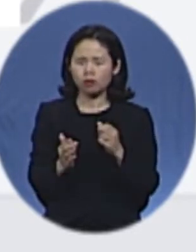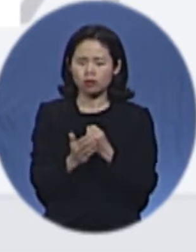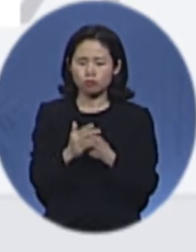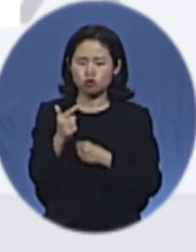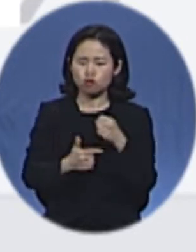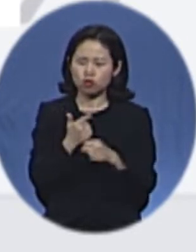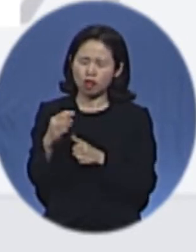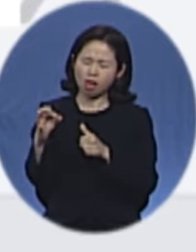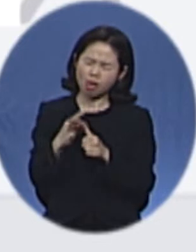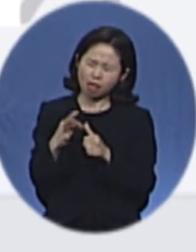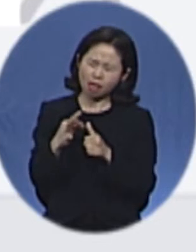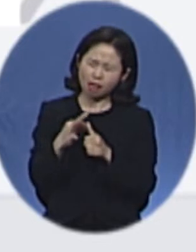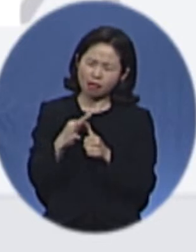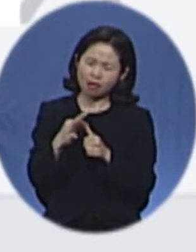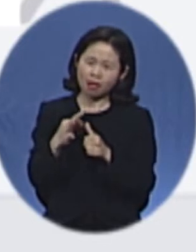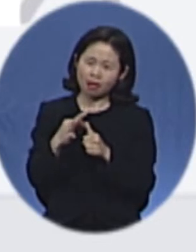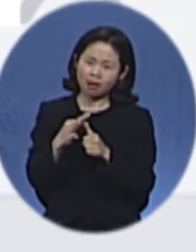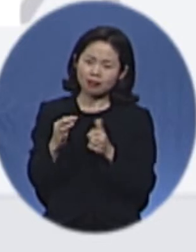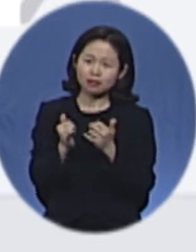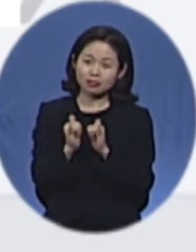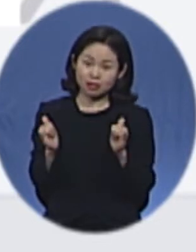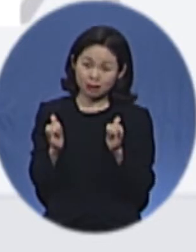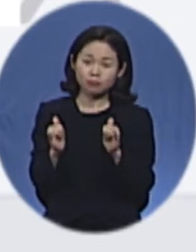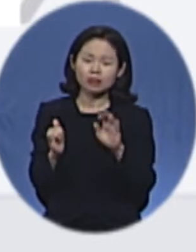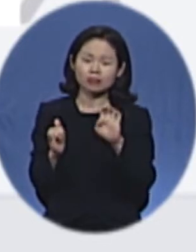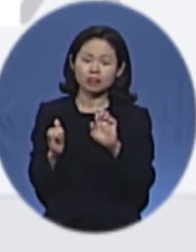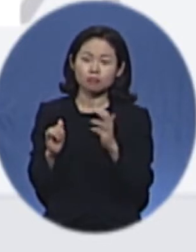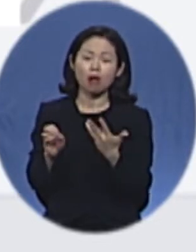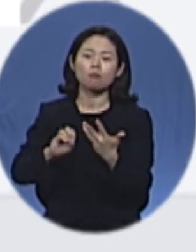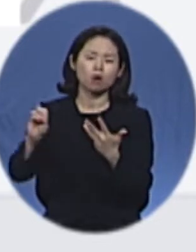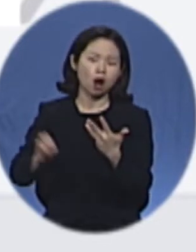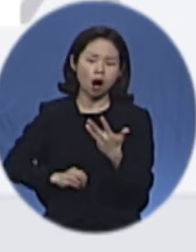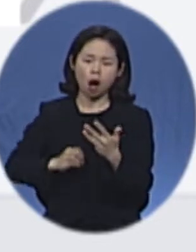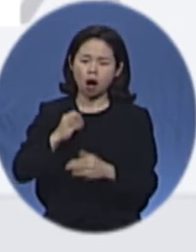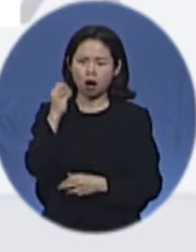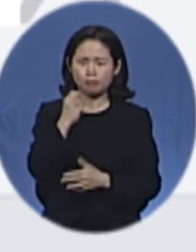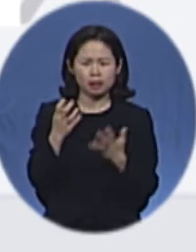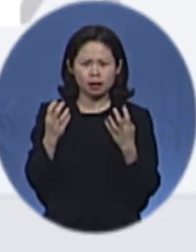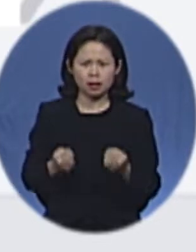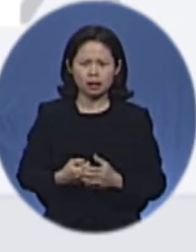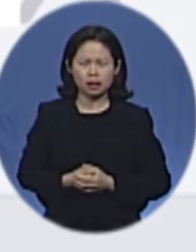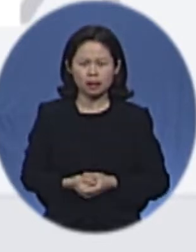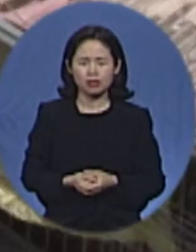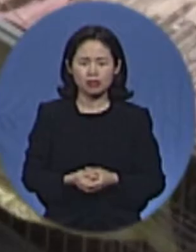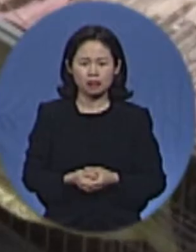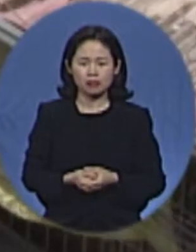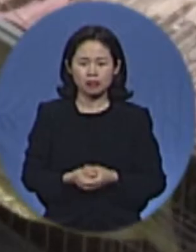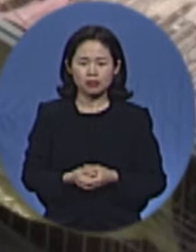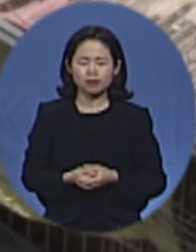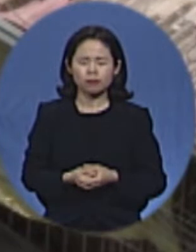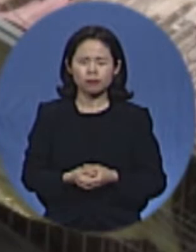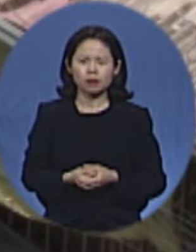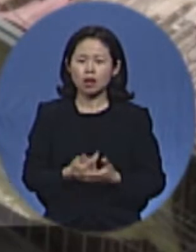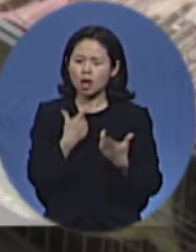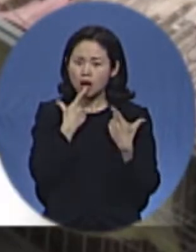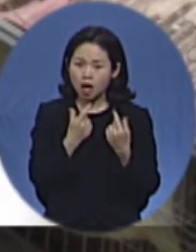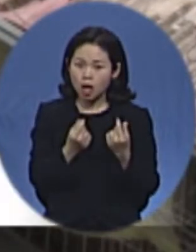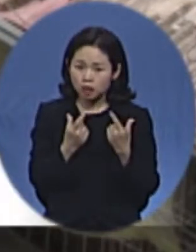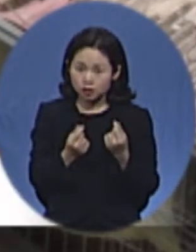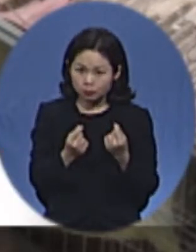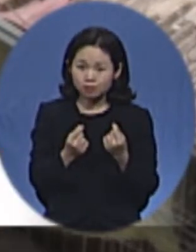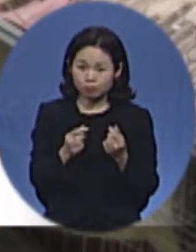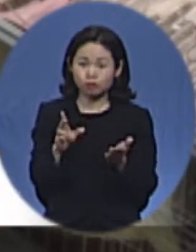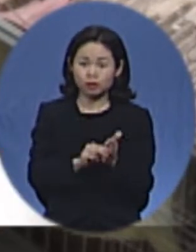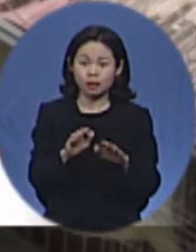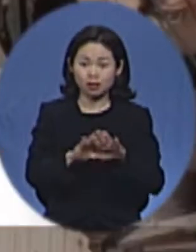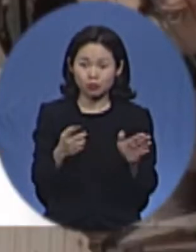이상 계속해서 기초생활보장 급여를 받는 비율이 48%에 육박한다는 겁니다. 이 같은 현상을 개선하기